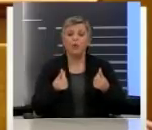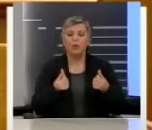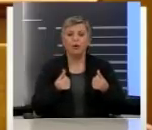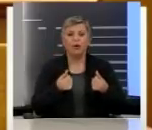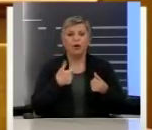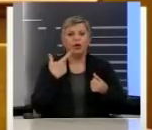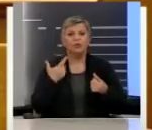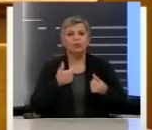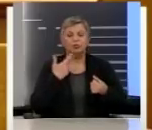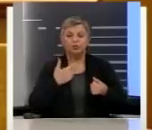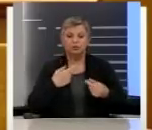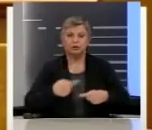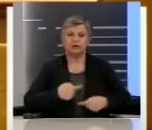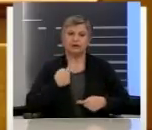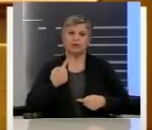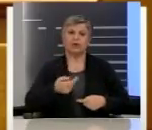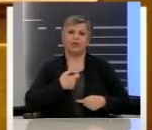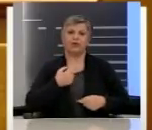της ακροδεξιάς.